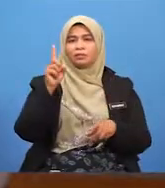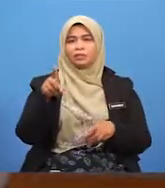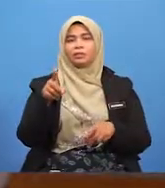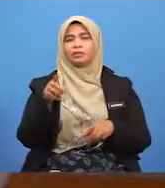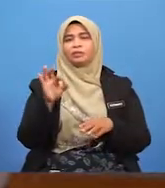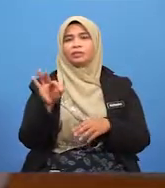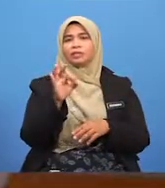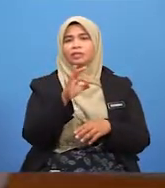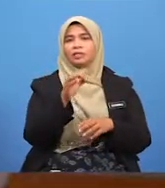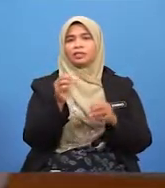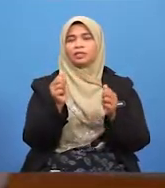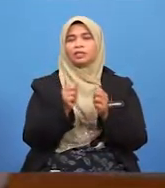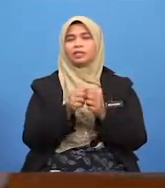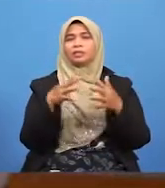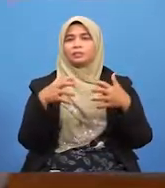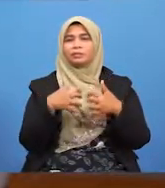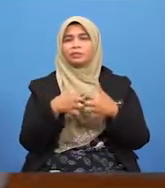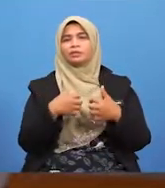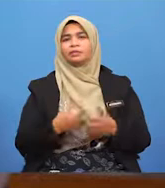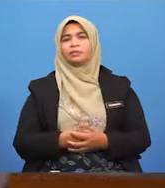menjahit dengan misi